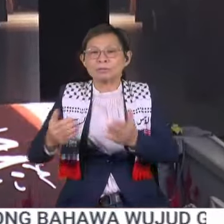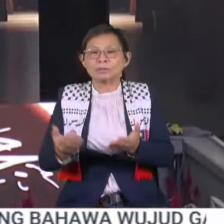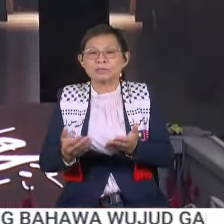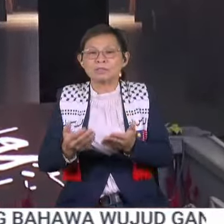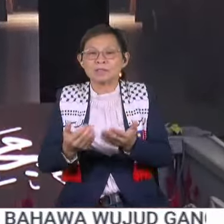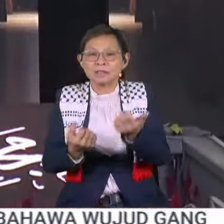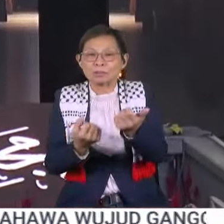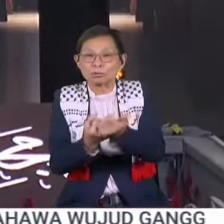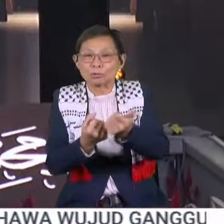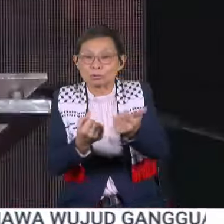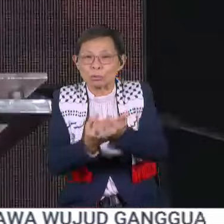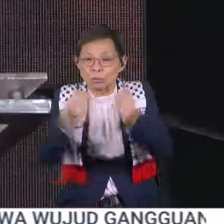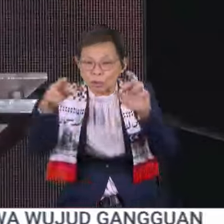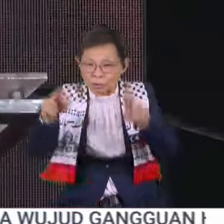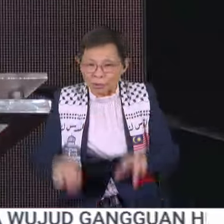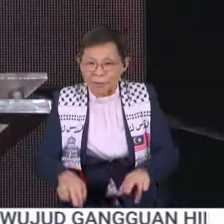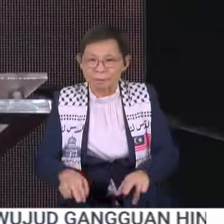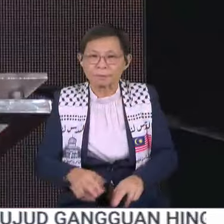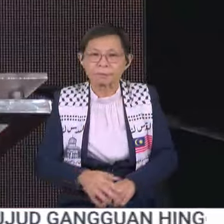oleh rakyat